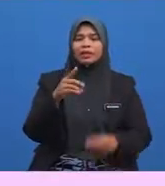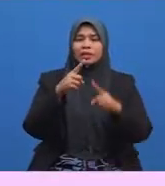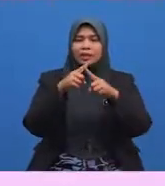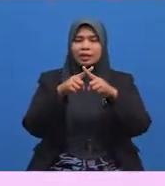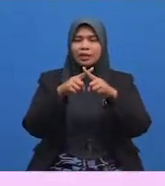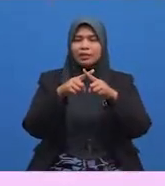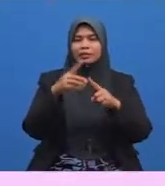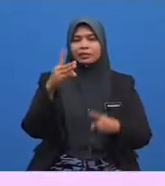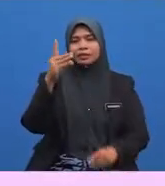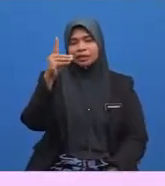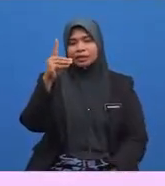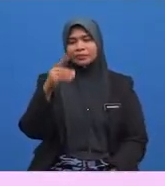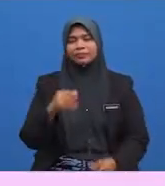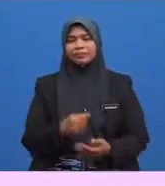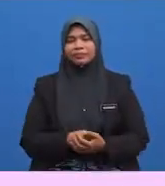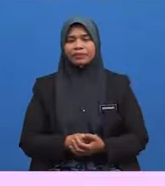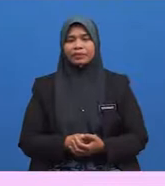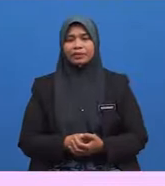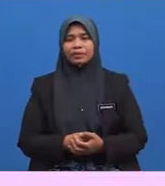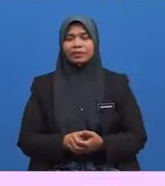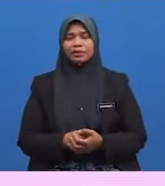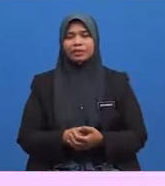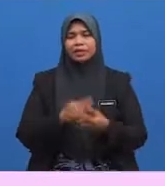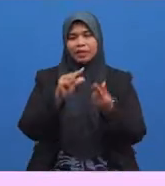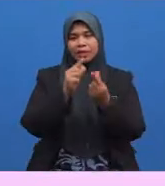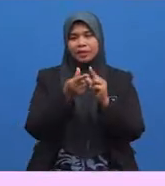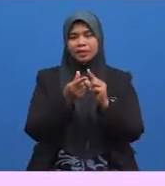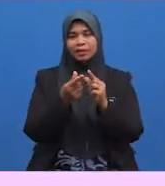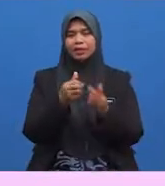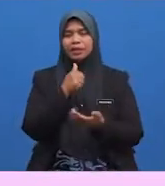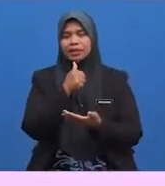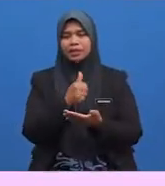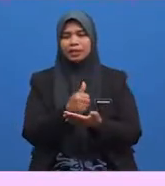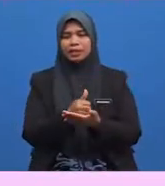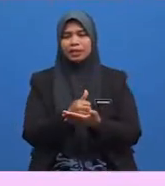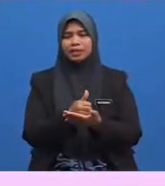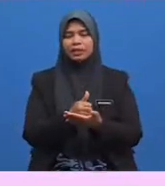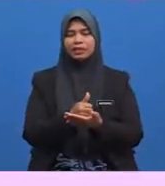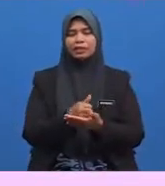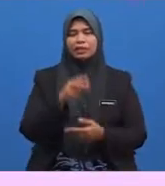pi darab D, maka gantikan nilai pi sama dengan